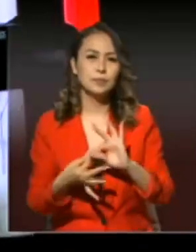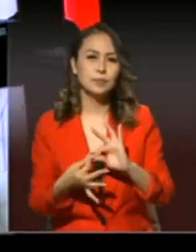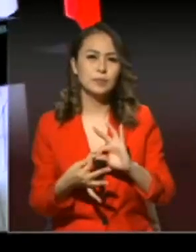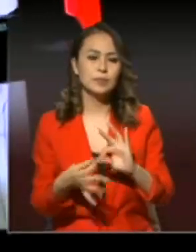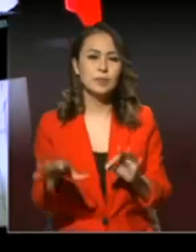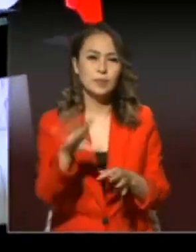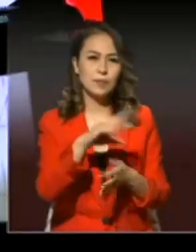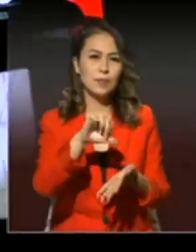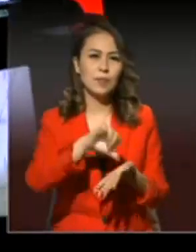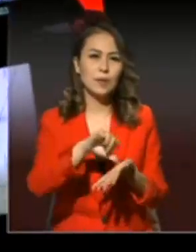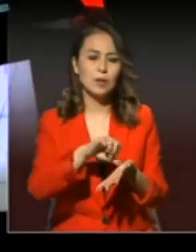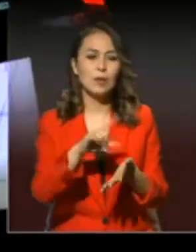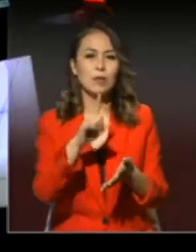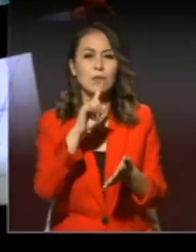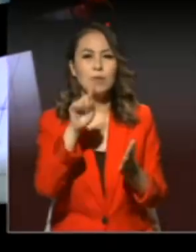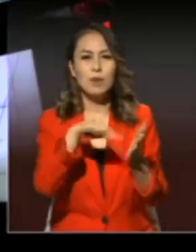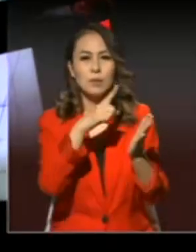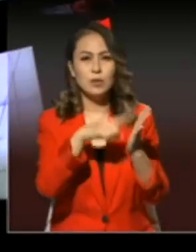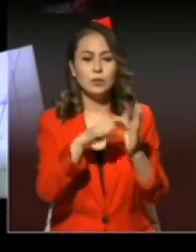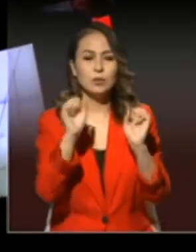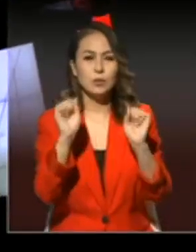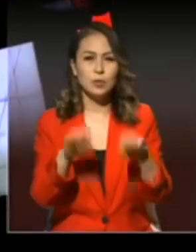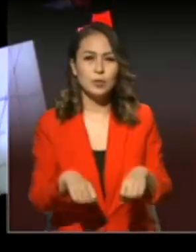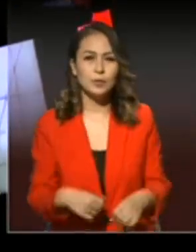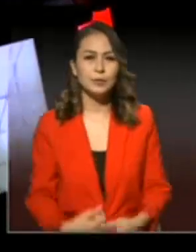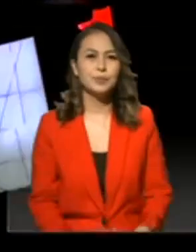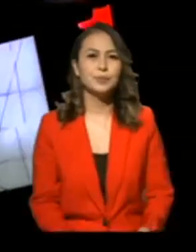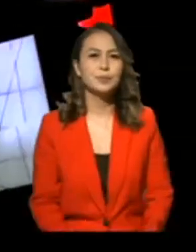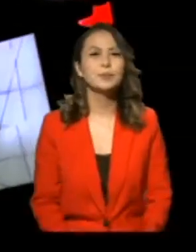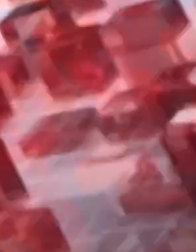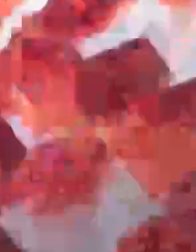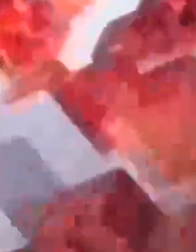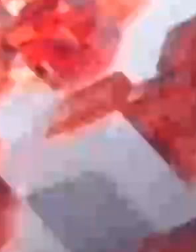де қатысыңыздар, сұрақтарыңызды тікелей эфирде қоя аласыздар. Ассаламу алейкум.